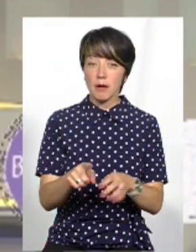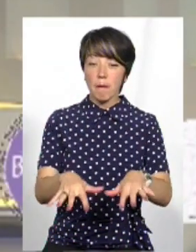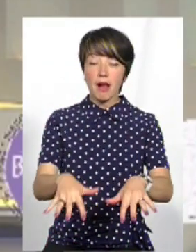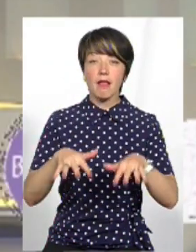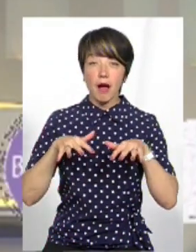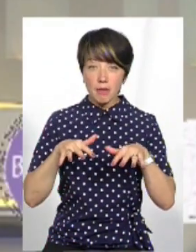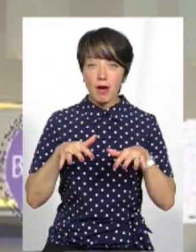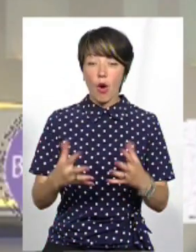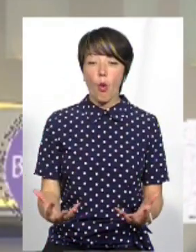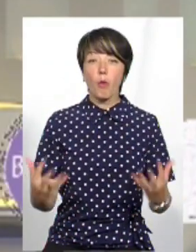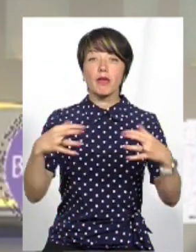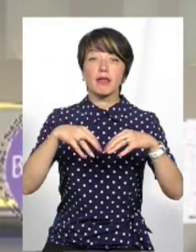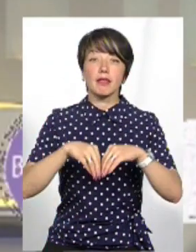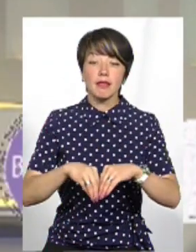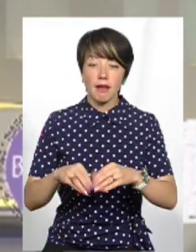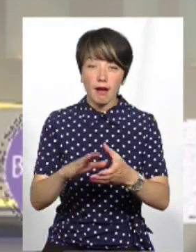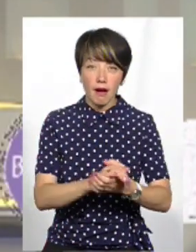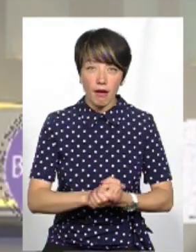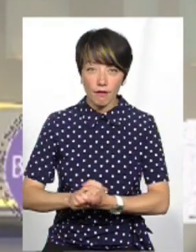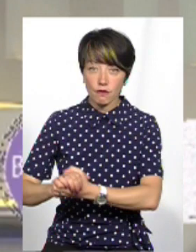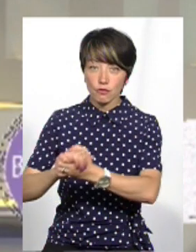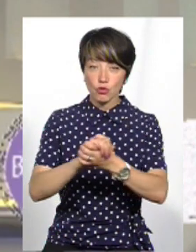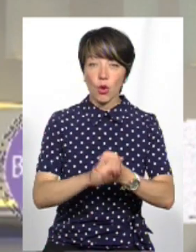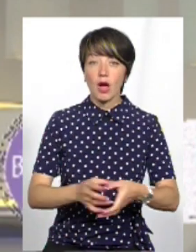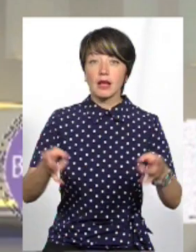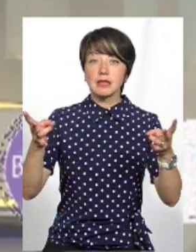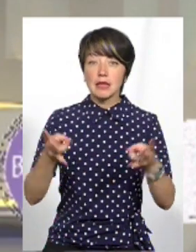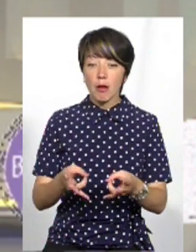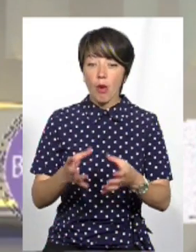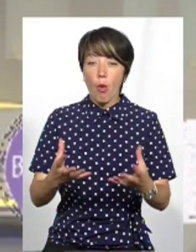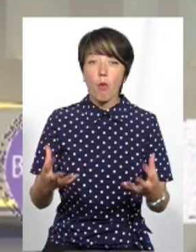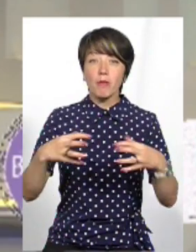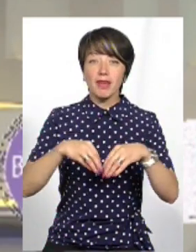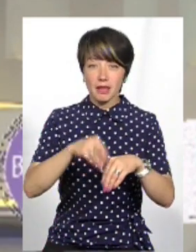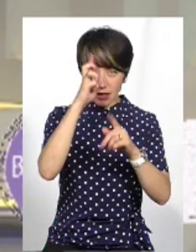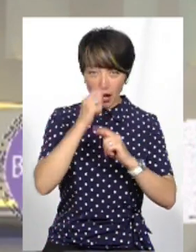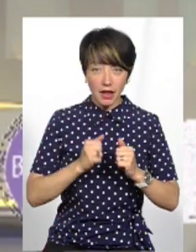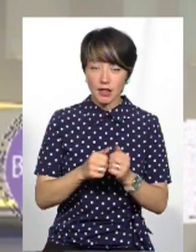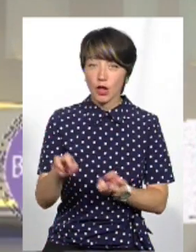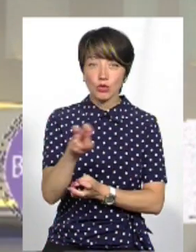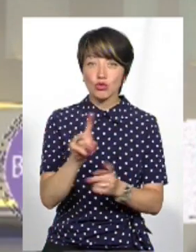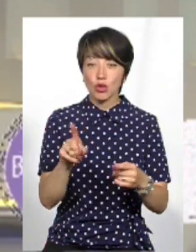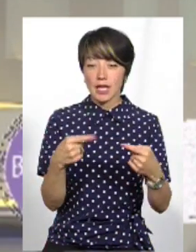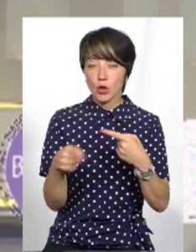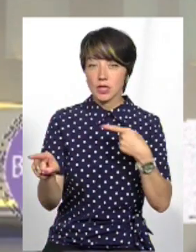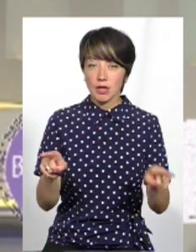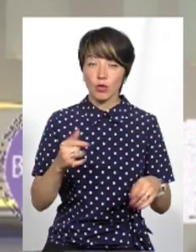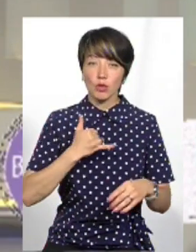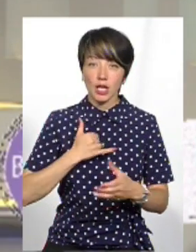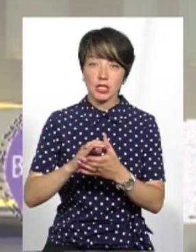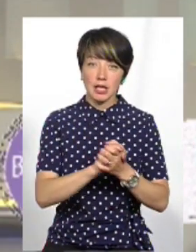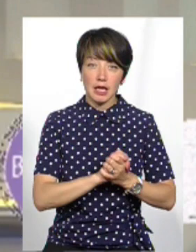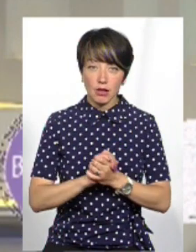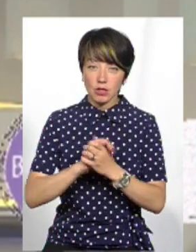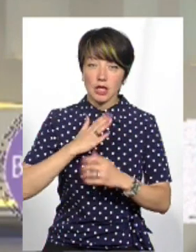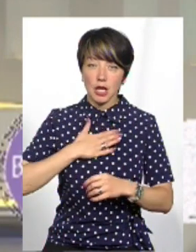саме хмельничани, кам'янчани, об'єднавчу. Нам потрібно дійсно на сутньому парламенті об'єднувати країну, а не шукати, що нас розрізняє. В нашій єдності є